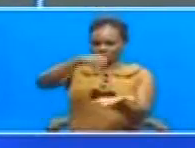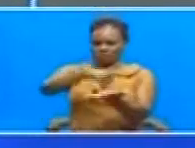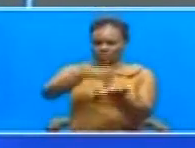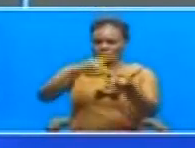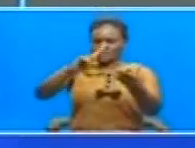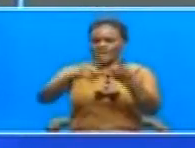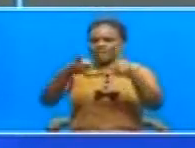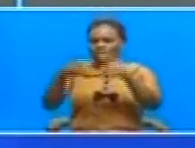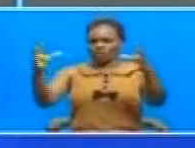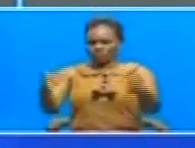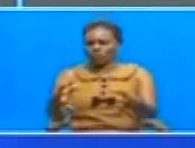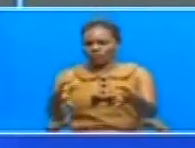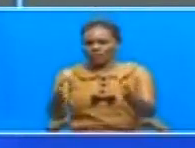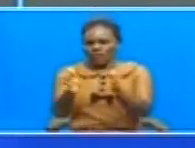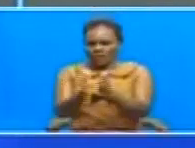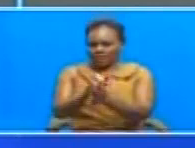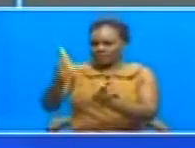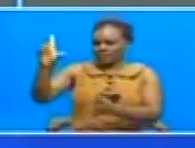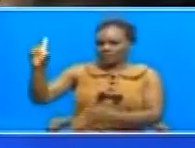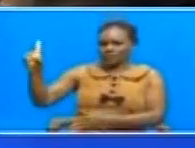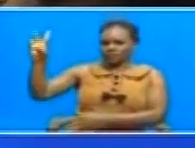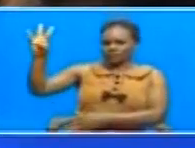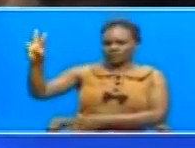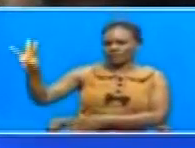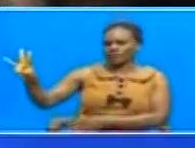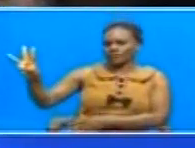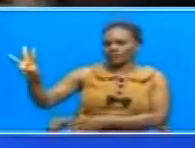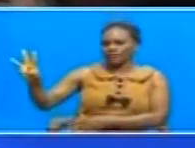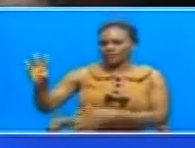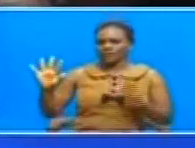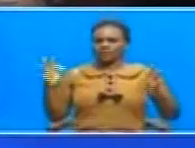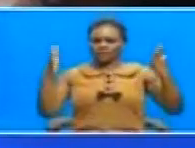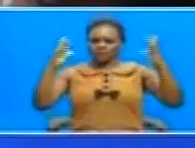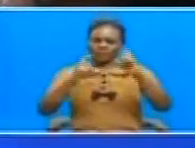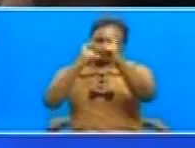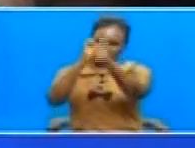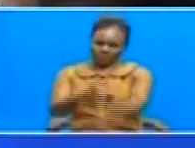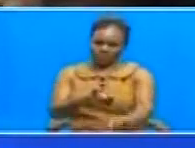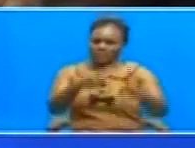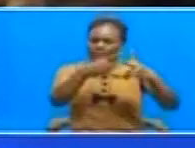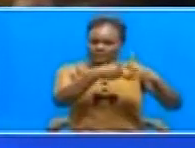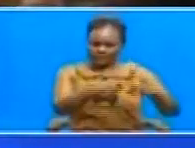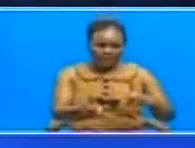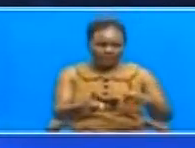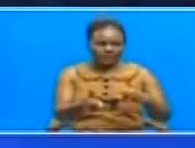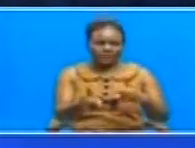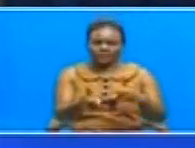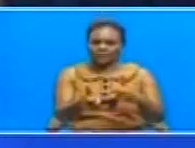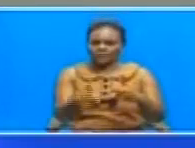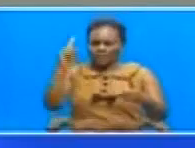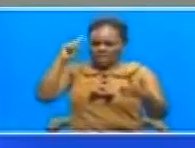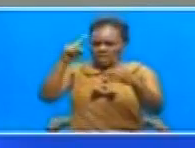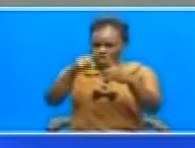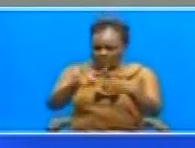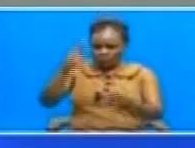ya The Standard Group na ile ya Deutsche Welle. Hafla hii ya kukatana shoka iling'oa nanga mahususi ili